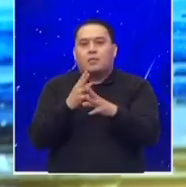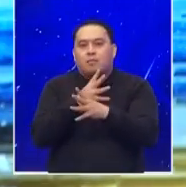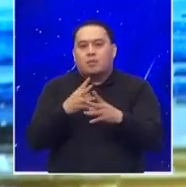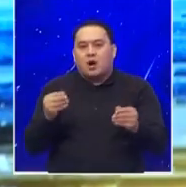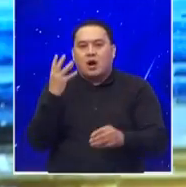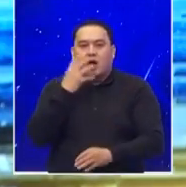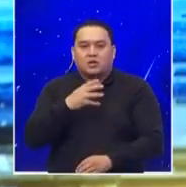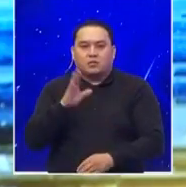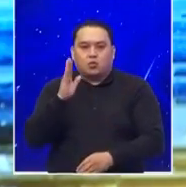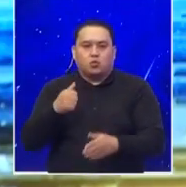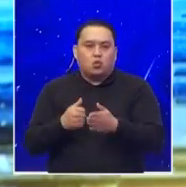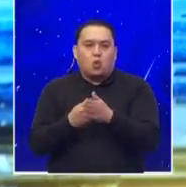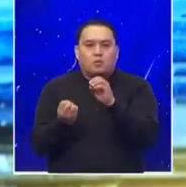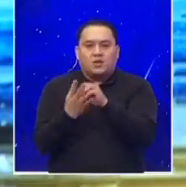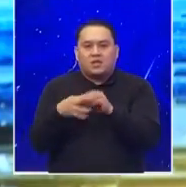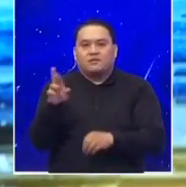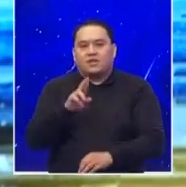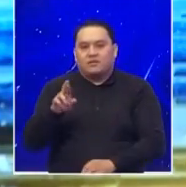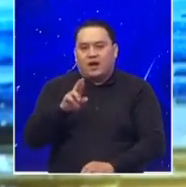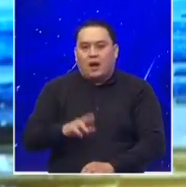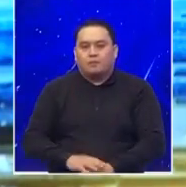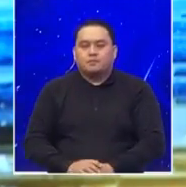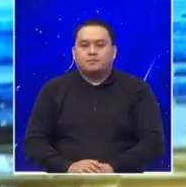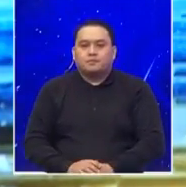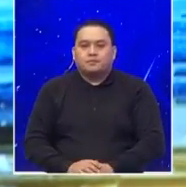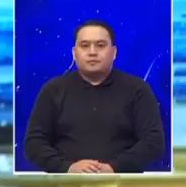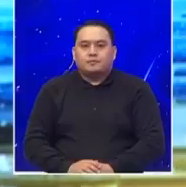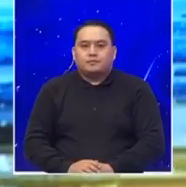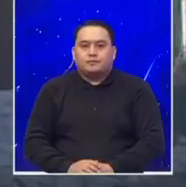потепление в регионе продолжится до 15 января.